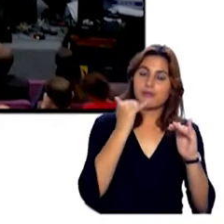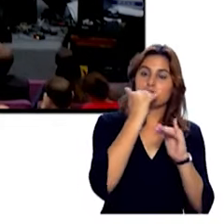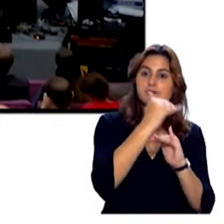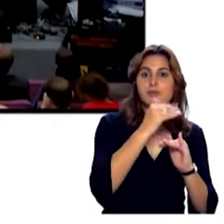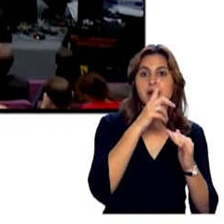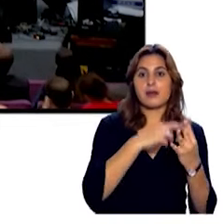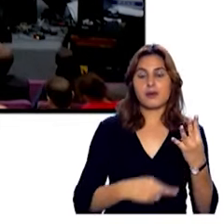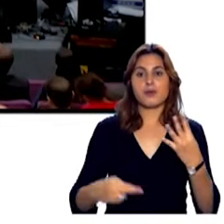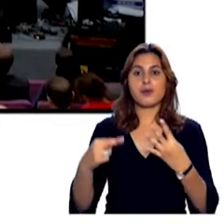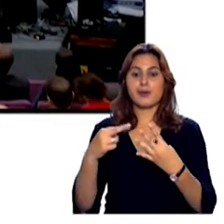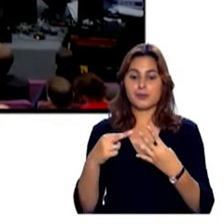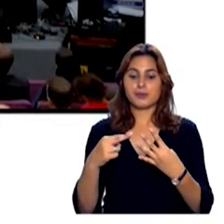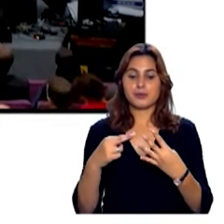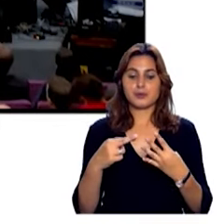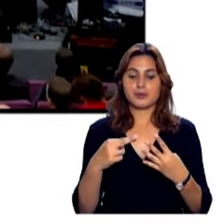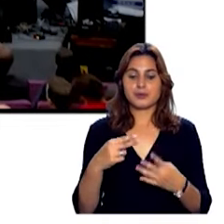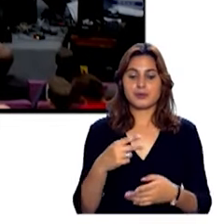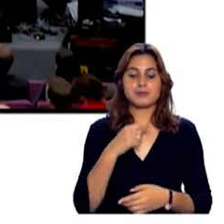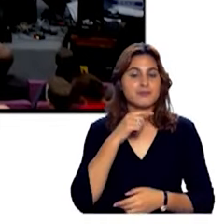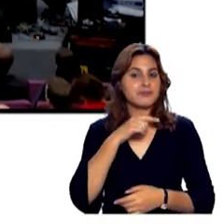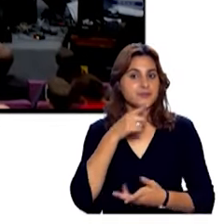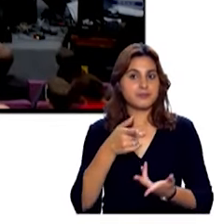lo dichiara inammissibilità